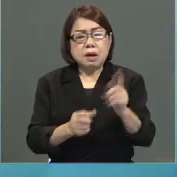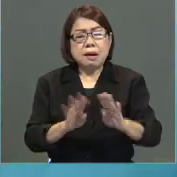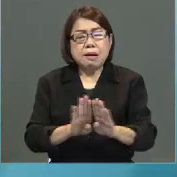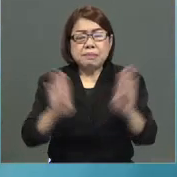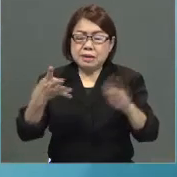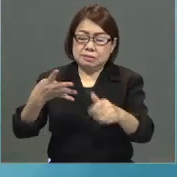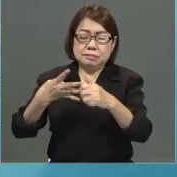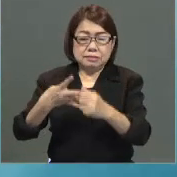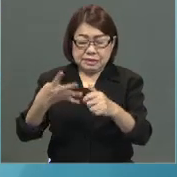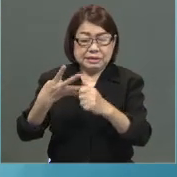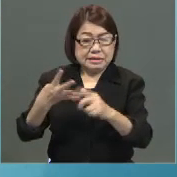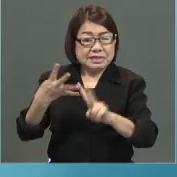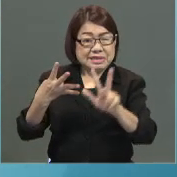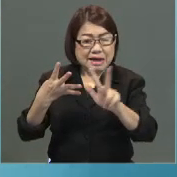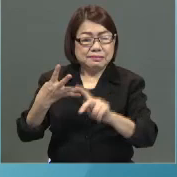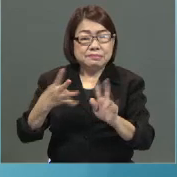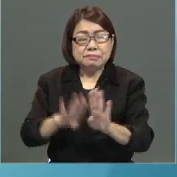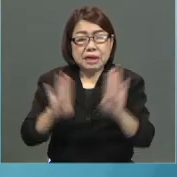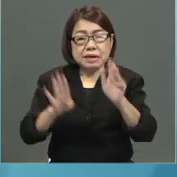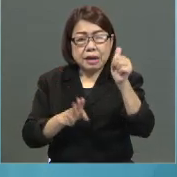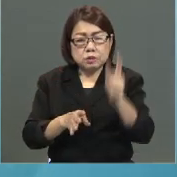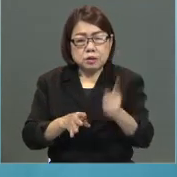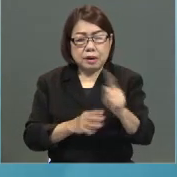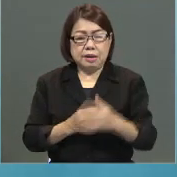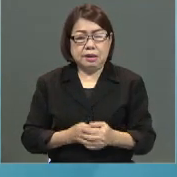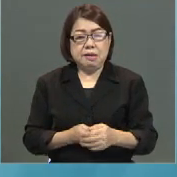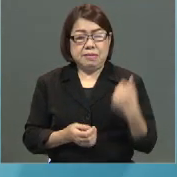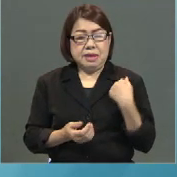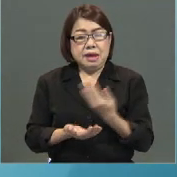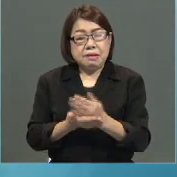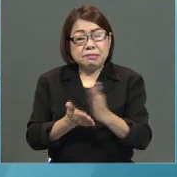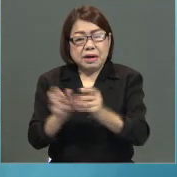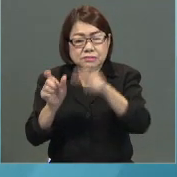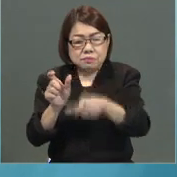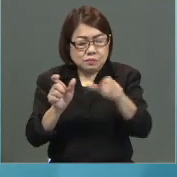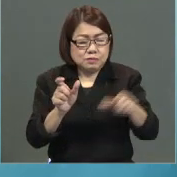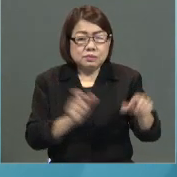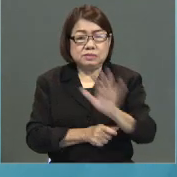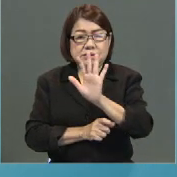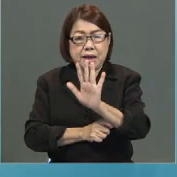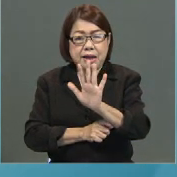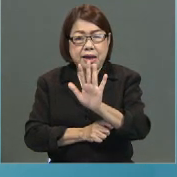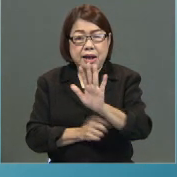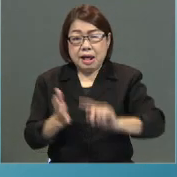อยู่ในการจัดทำมาตรการผ่อนคลายได้ยัตที่ 3นะครับก็แบ่งออกเป็น 1 2 3 4 5